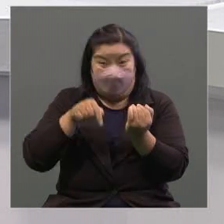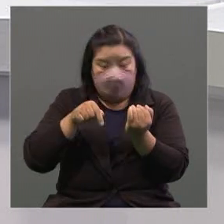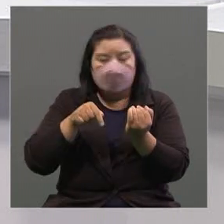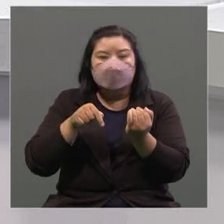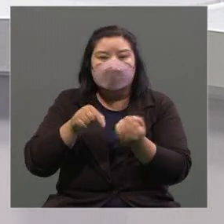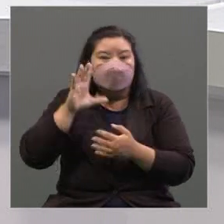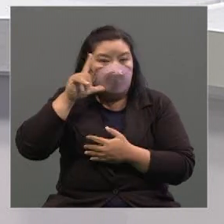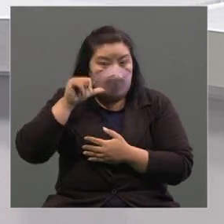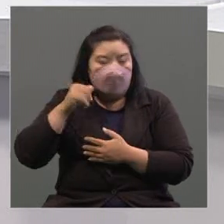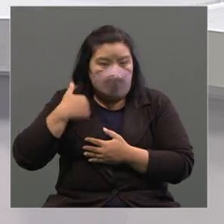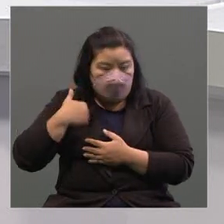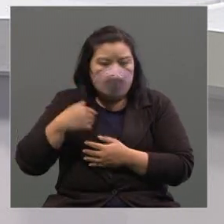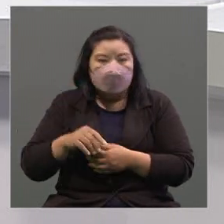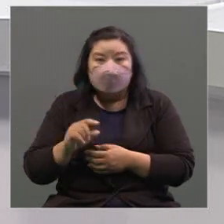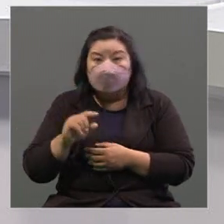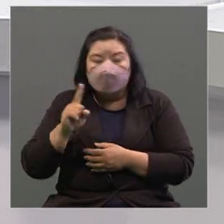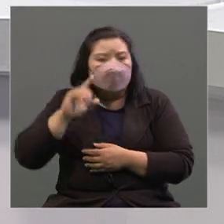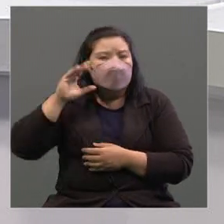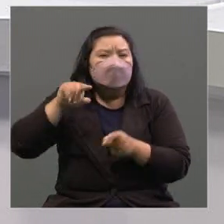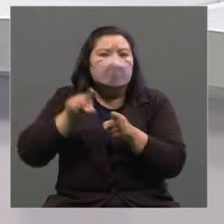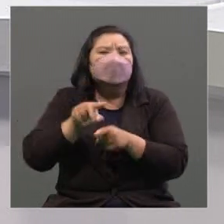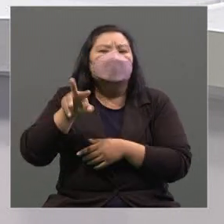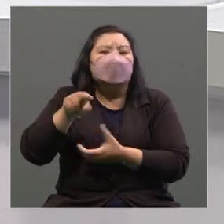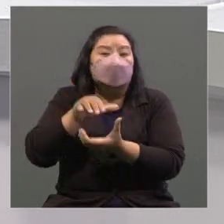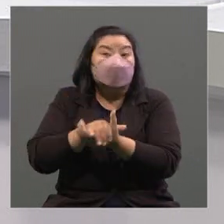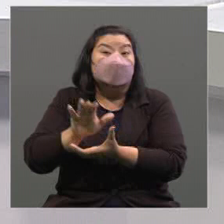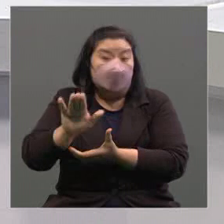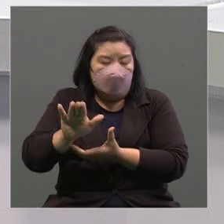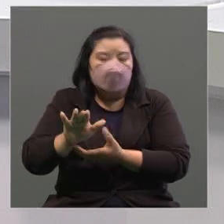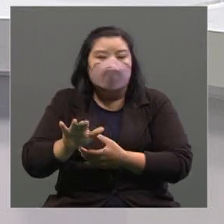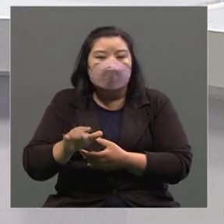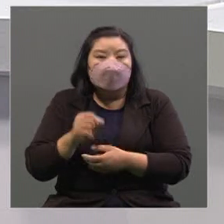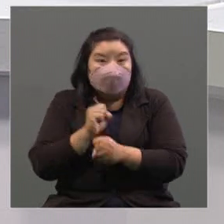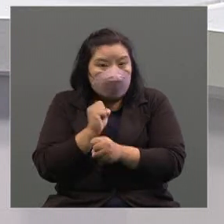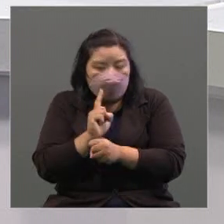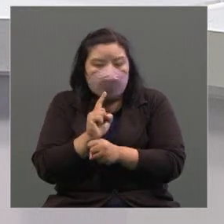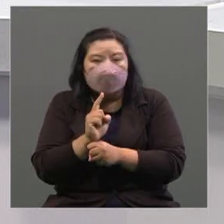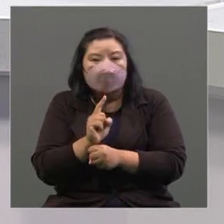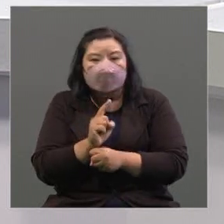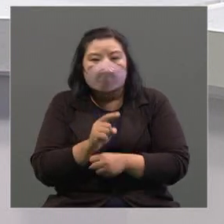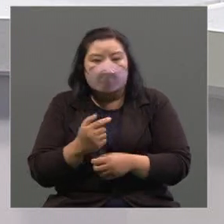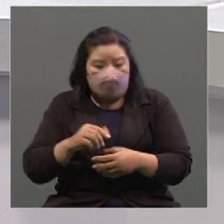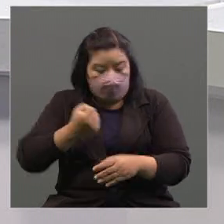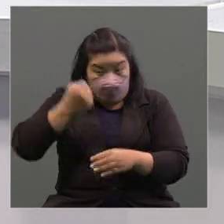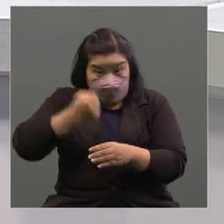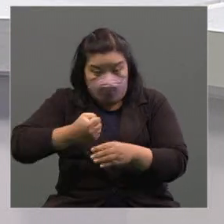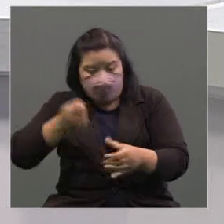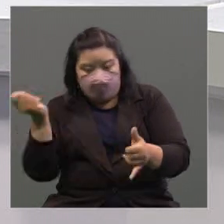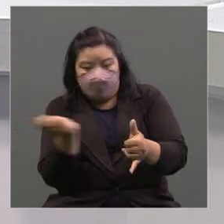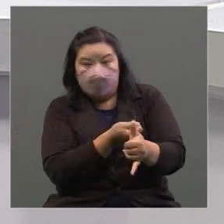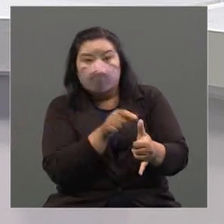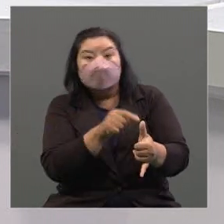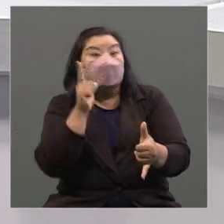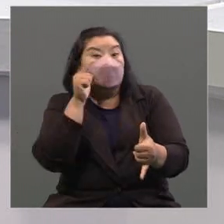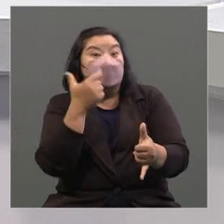แรกเนี่ยบอกว่าลูกสะใภ้กับลูกชายก่อเหตุทำร้ายแม่ของตัวเองจำได้ใช่ไหมที่ใช้สากกระเบือไปทุบทำร้ายแม่แล้วจะเอ